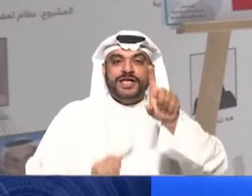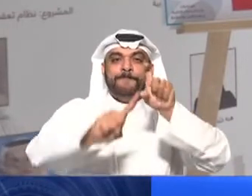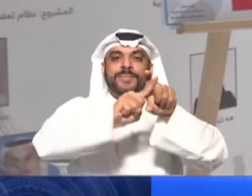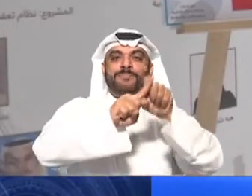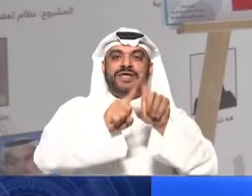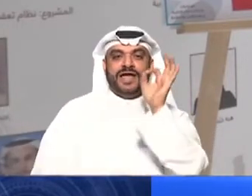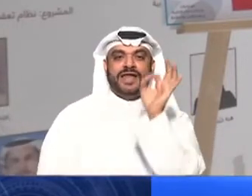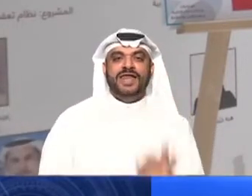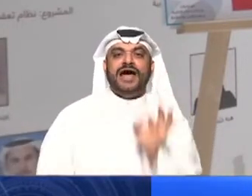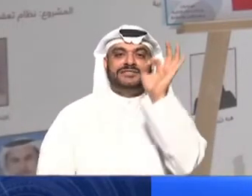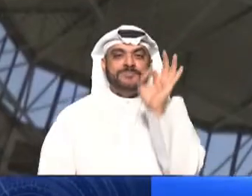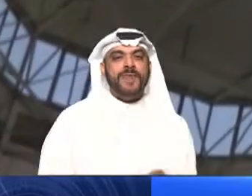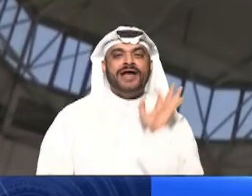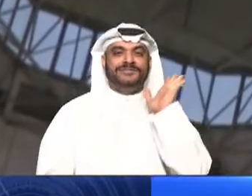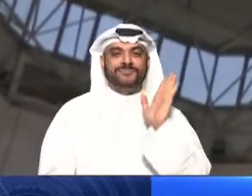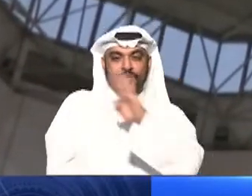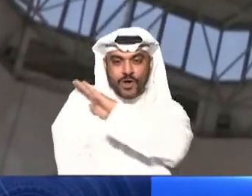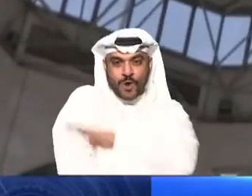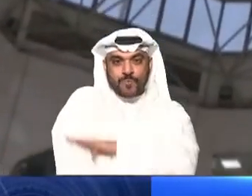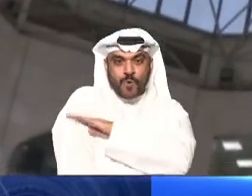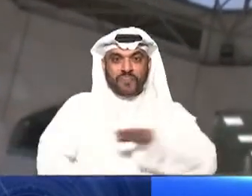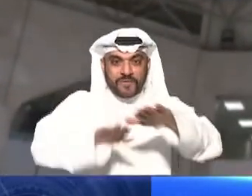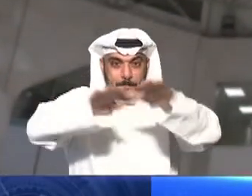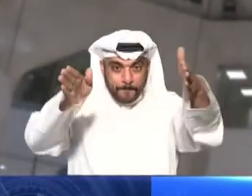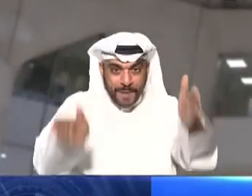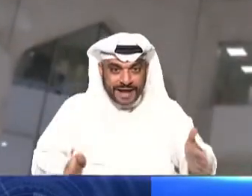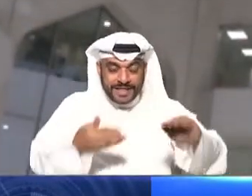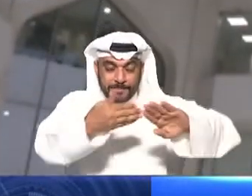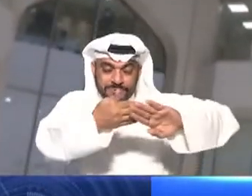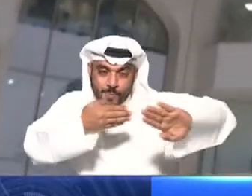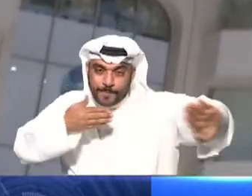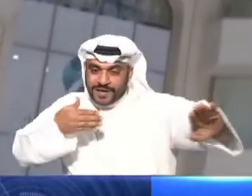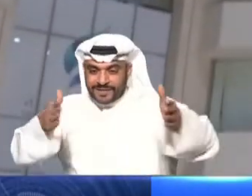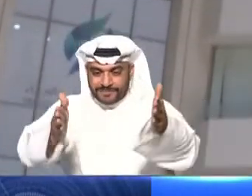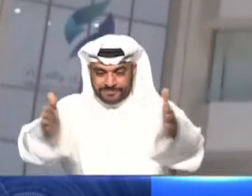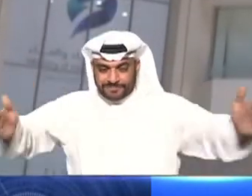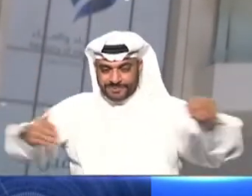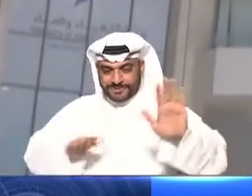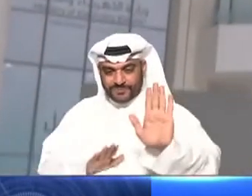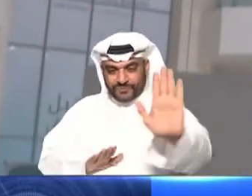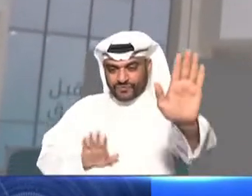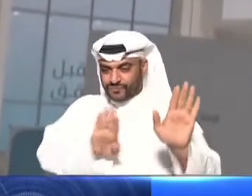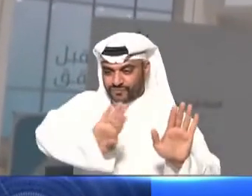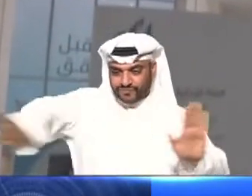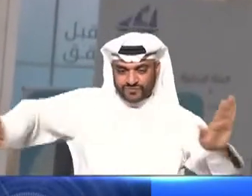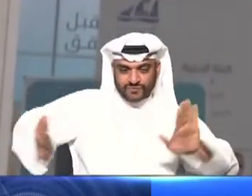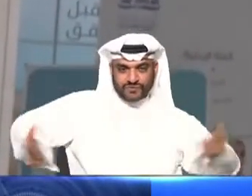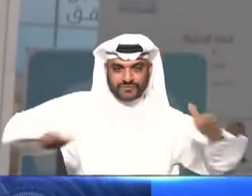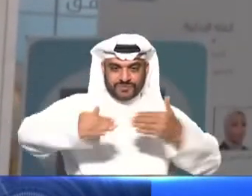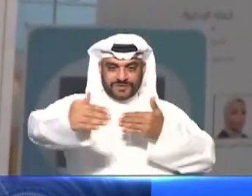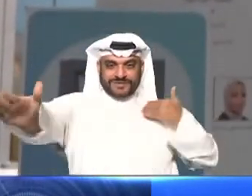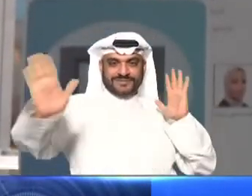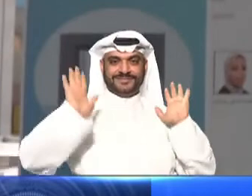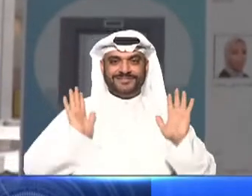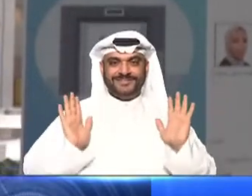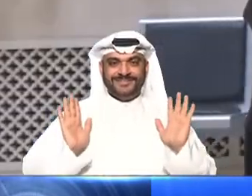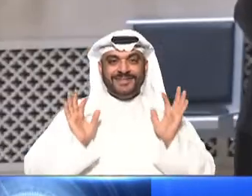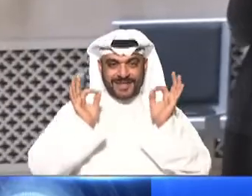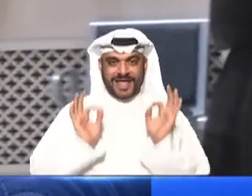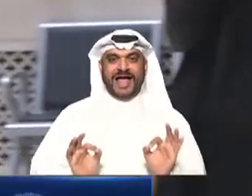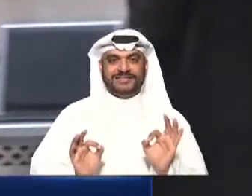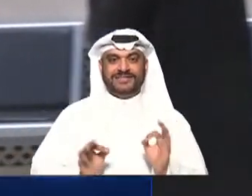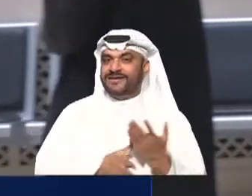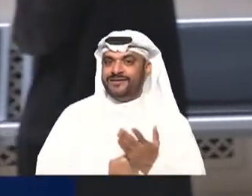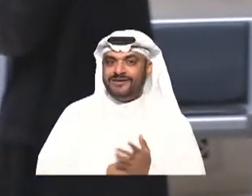تباعد فيما بين العاملين في المكاتب. وزارة الكهرباء والماء من خلال نظام حجز المواعيد المسبق الذي جهزته